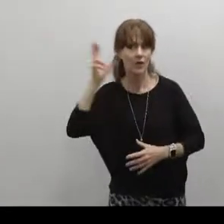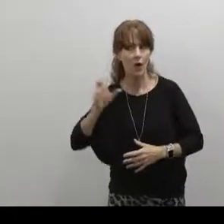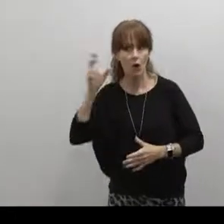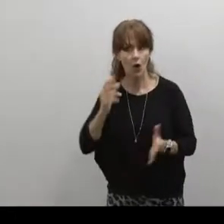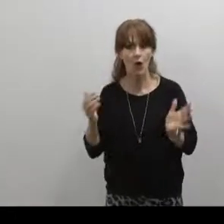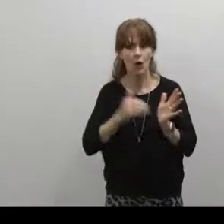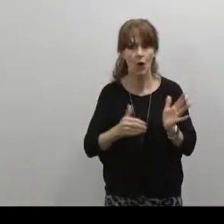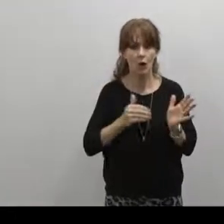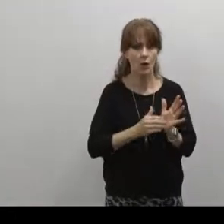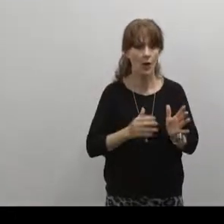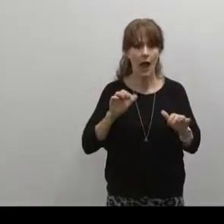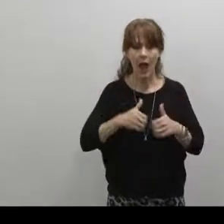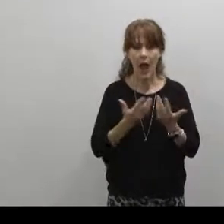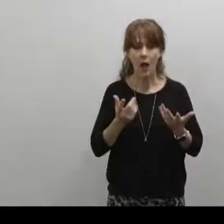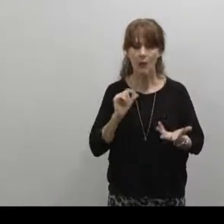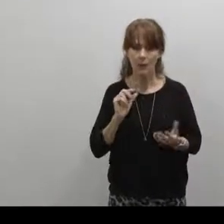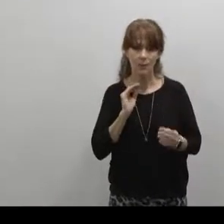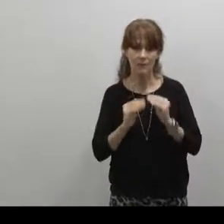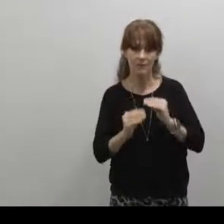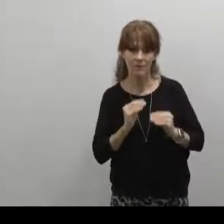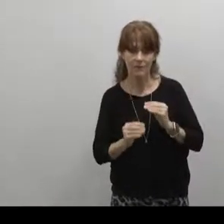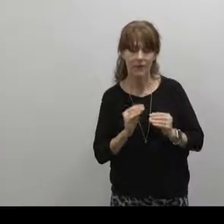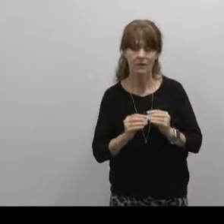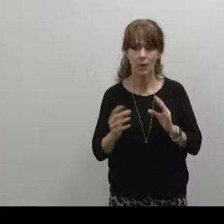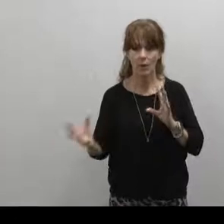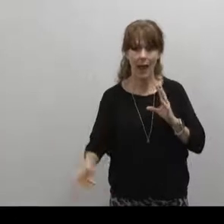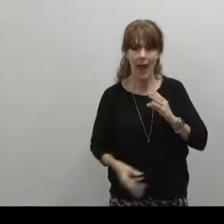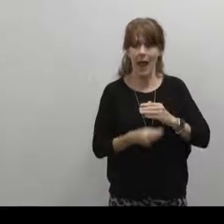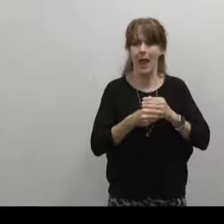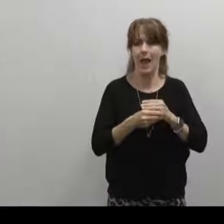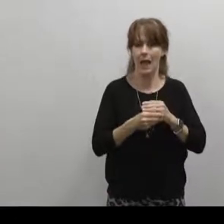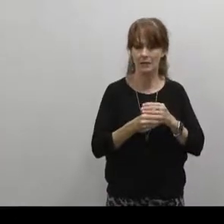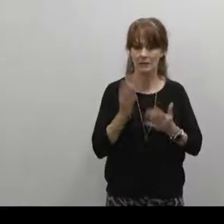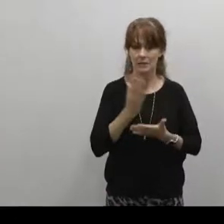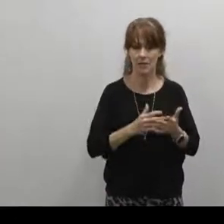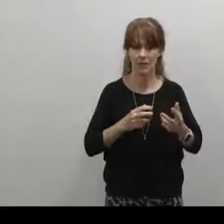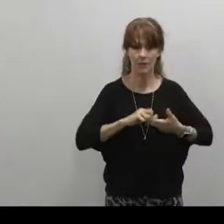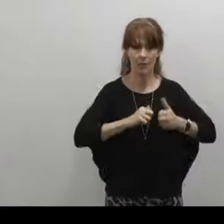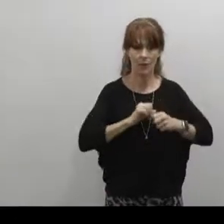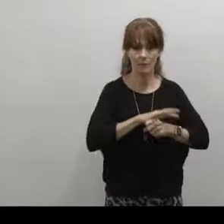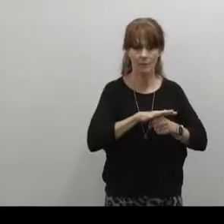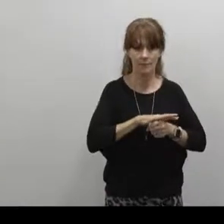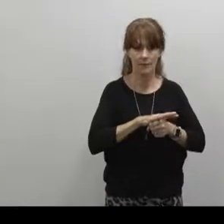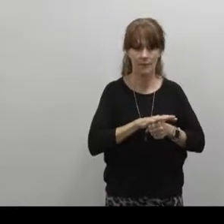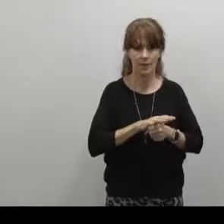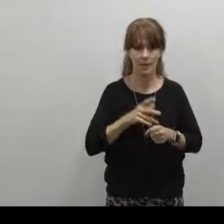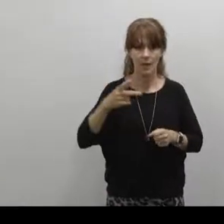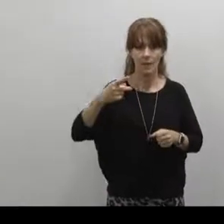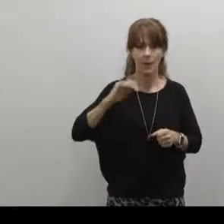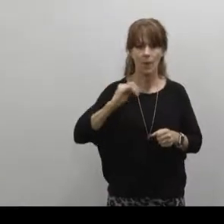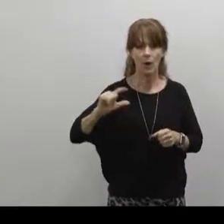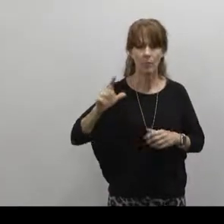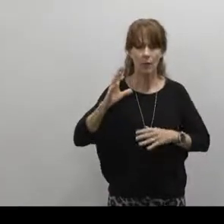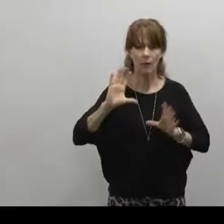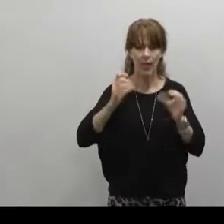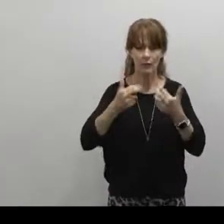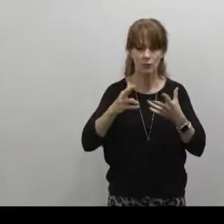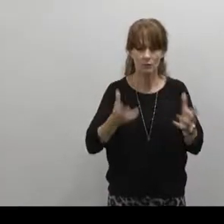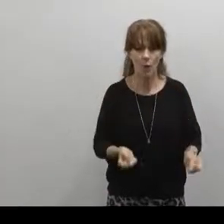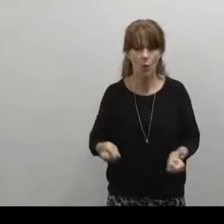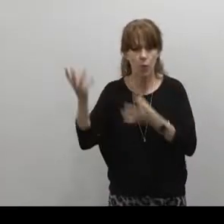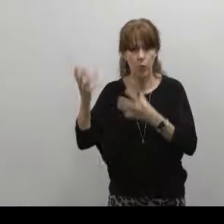vậy để dân bàn chúng ta bàn thật tổ thật ở biển biển xã thả bàn bài bàn là một hò ở đứng điểm sự khả mạng là phiếp